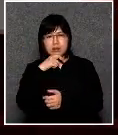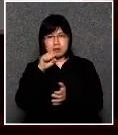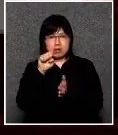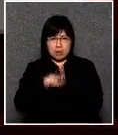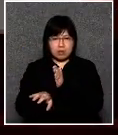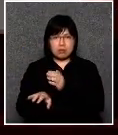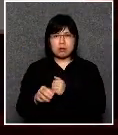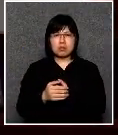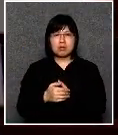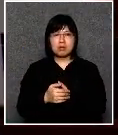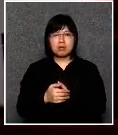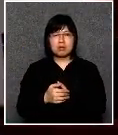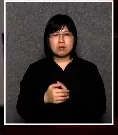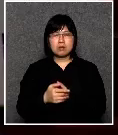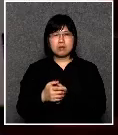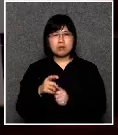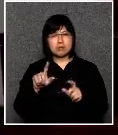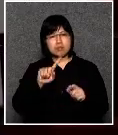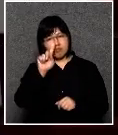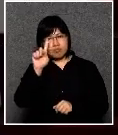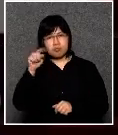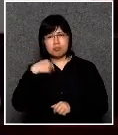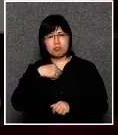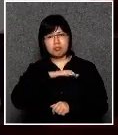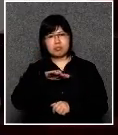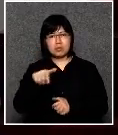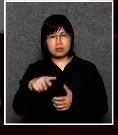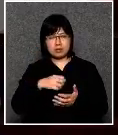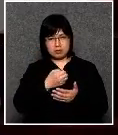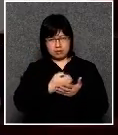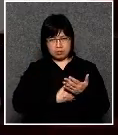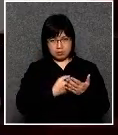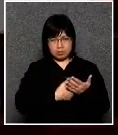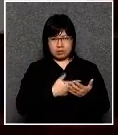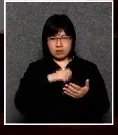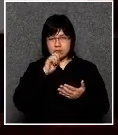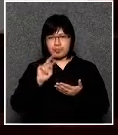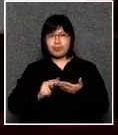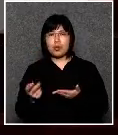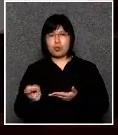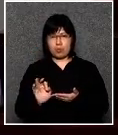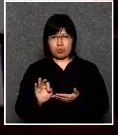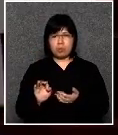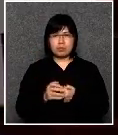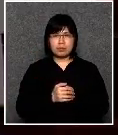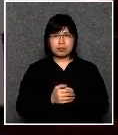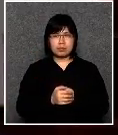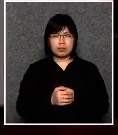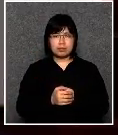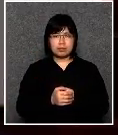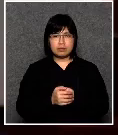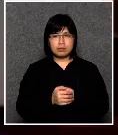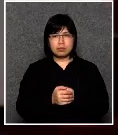係咪？所以點解我哋喺呢一個即係總目裏邊咧，我哋冇提修正案，係嘛？我哋即